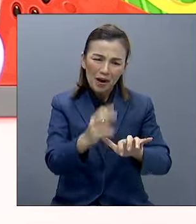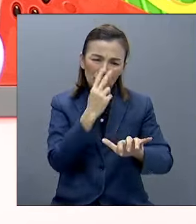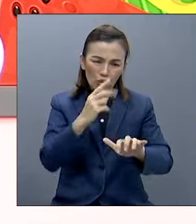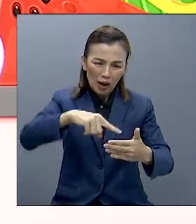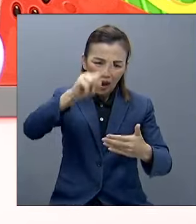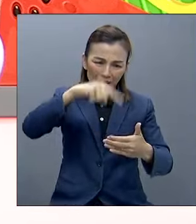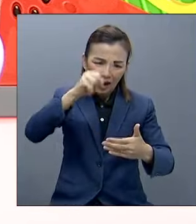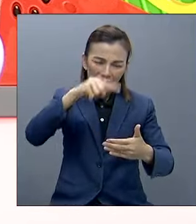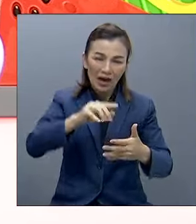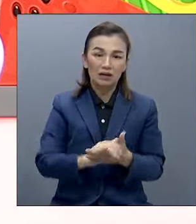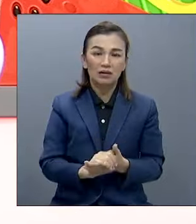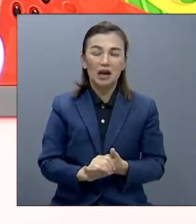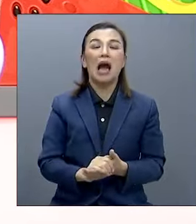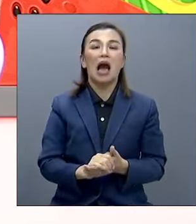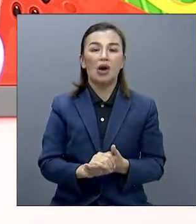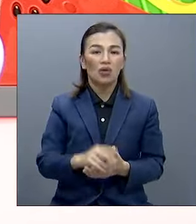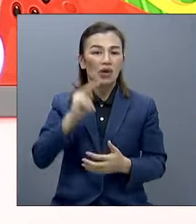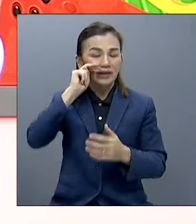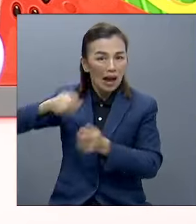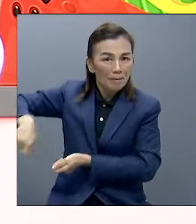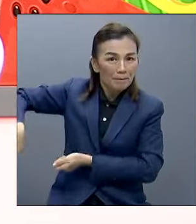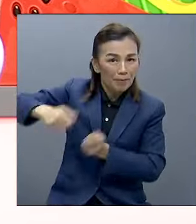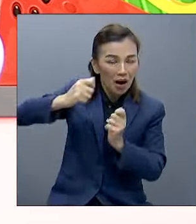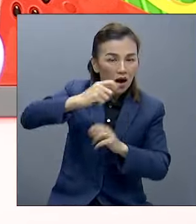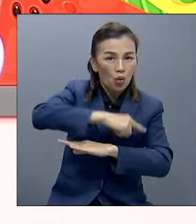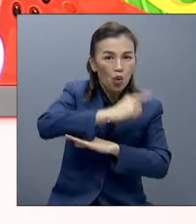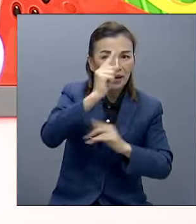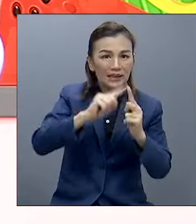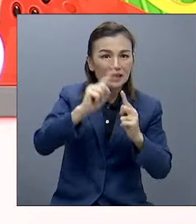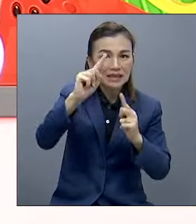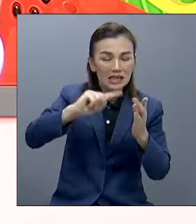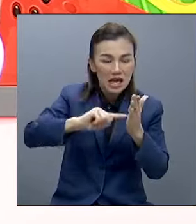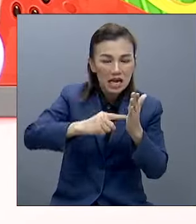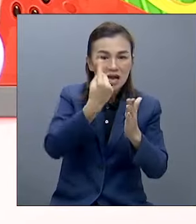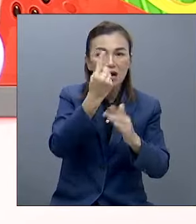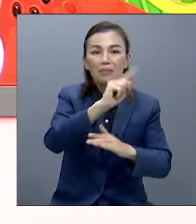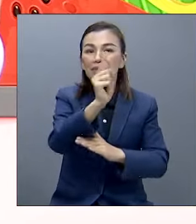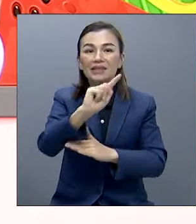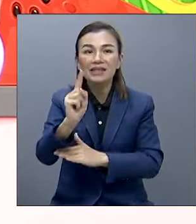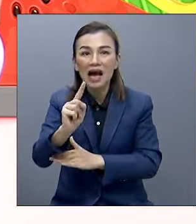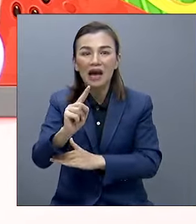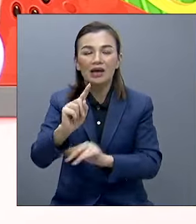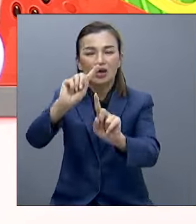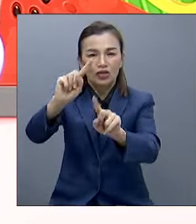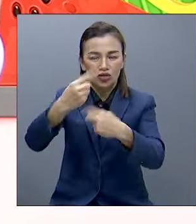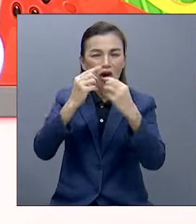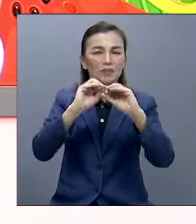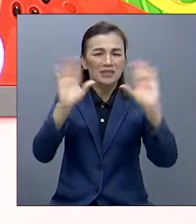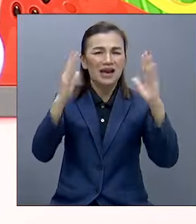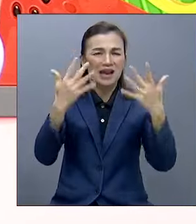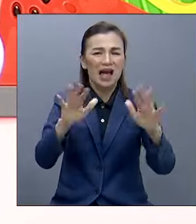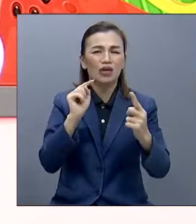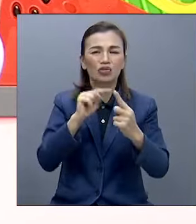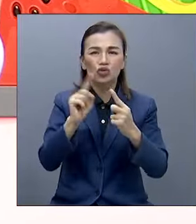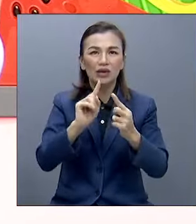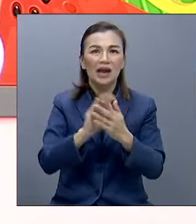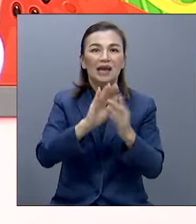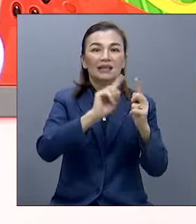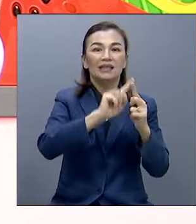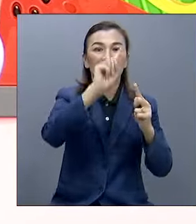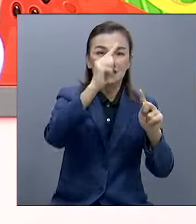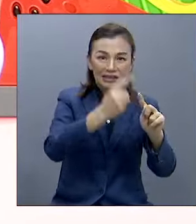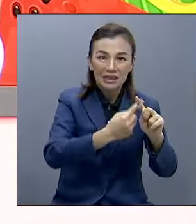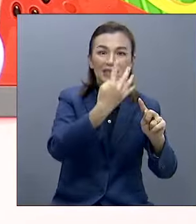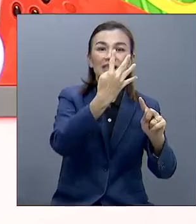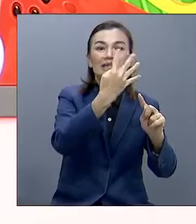สงกรานต์เนี่ยเราจะสาดน้ำกันเนี่ยตั้งแต่วันที่ 1จะเริ่มเล่นได้ที่ไหนได้คำตอบแล้วนะครับว่าถ้าเกิดจะเล่นน้ำสงกรานต์วันที่ 1เมษายนที่